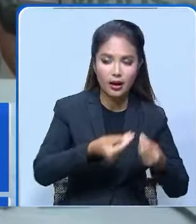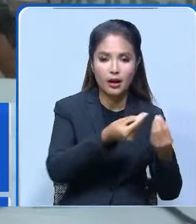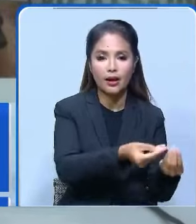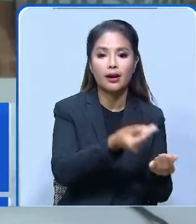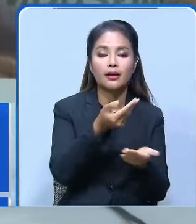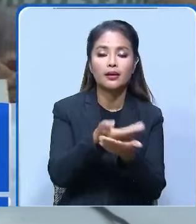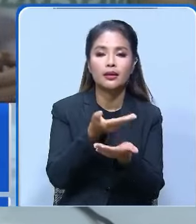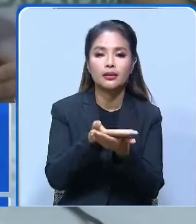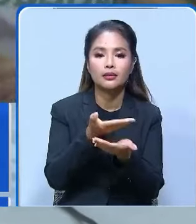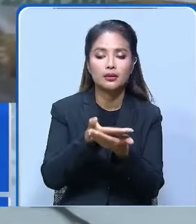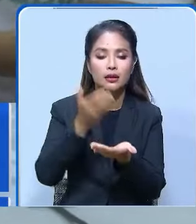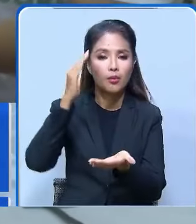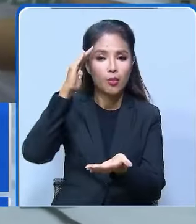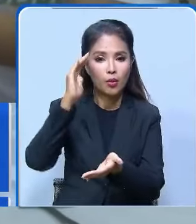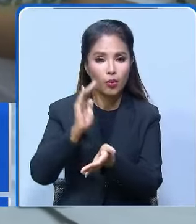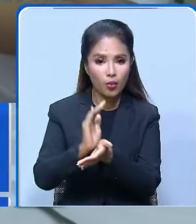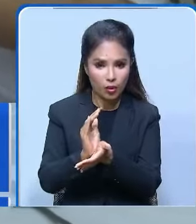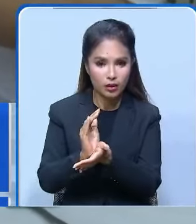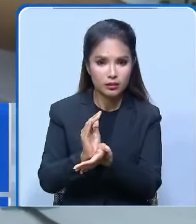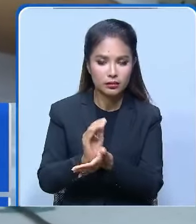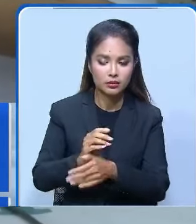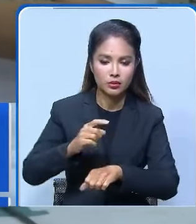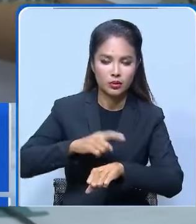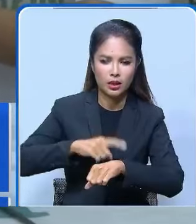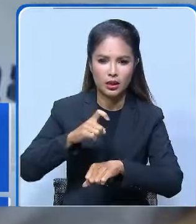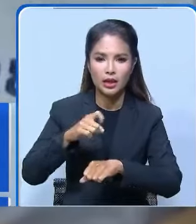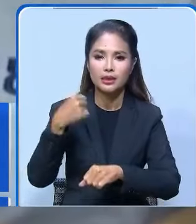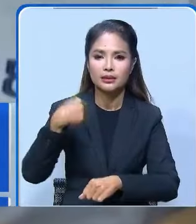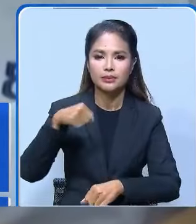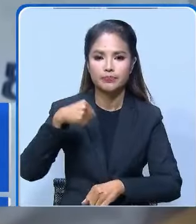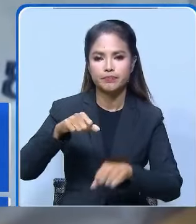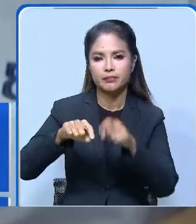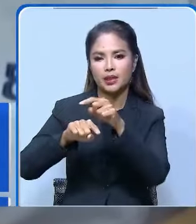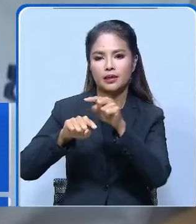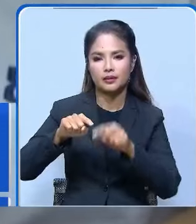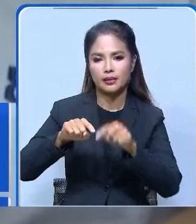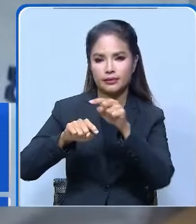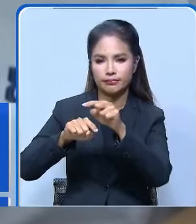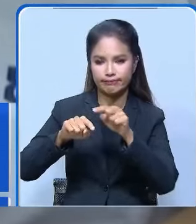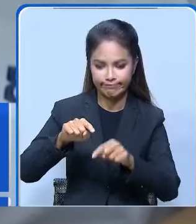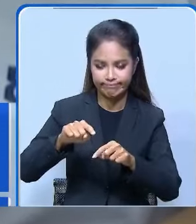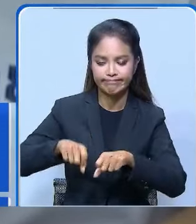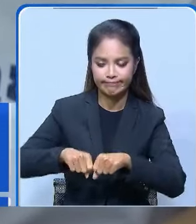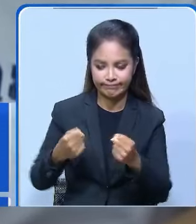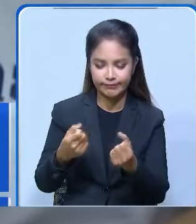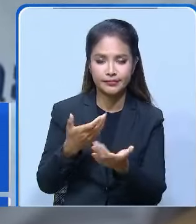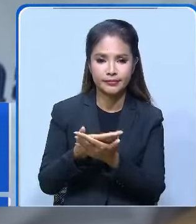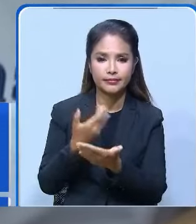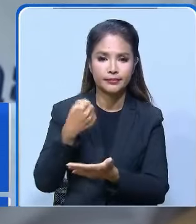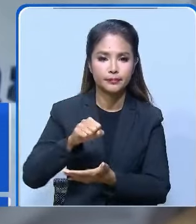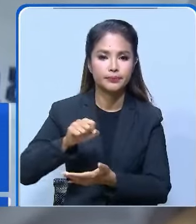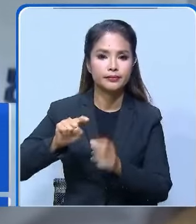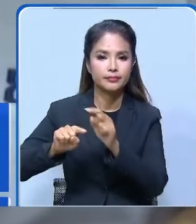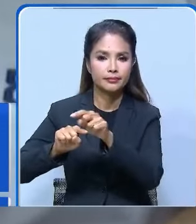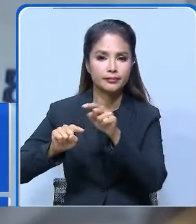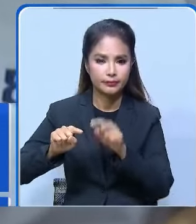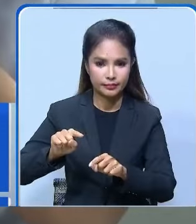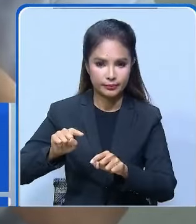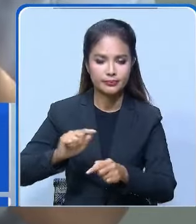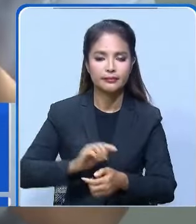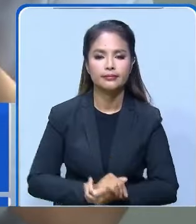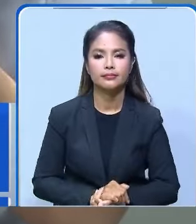ยตำรวจนายนี้จะได้ค่าเสียเวลาร้อยละ10ของยอดเงินที่นำมาคืนทุกครั้งด้วยคือ